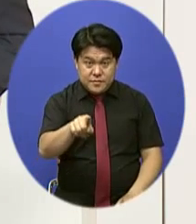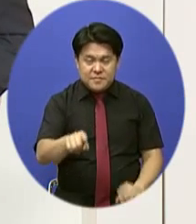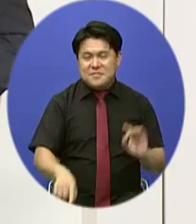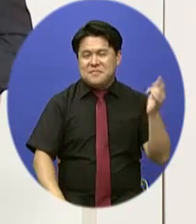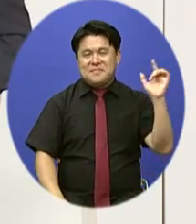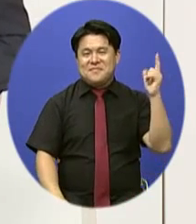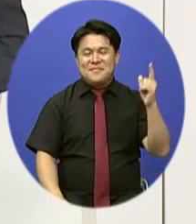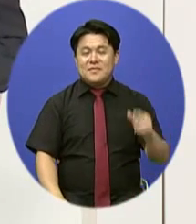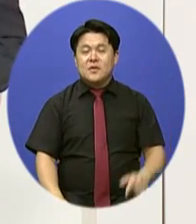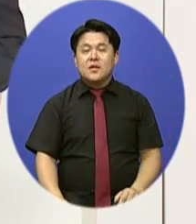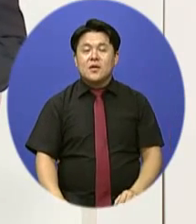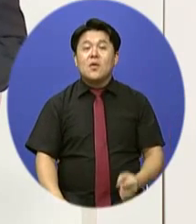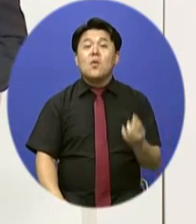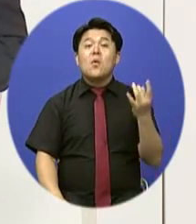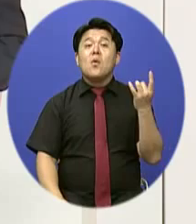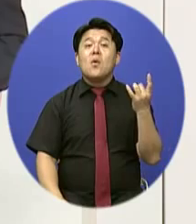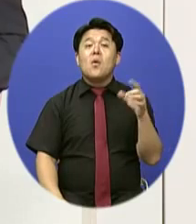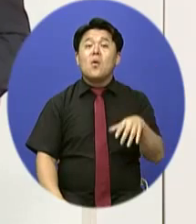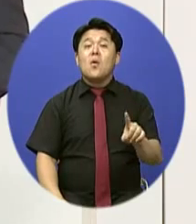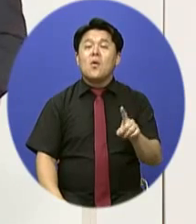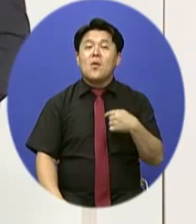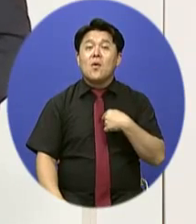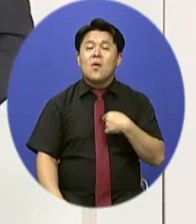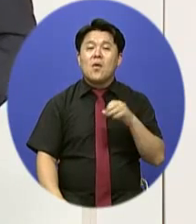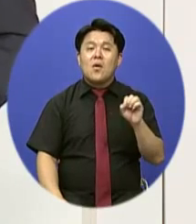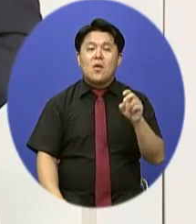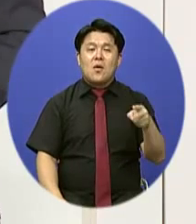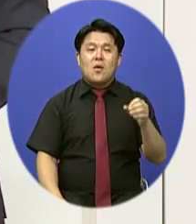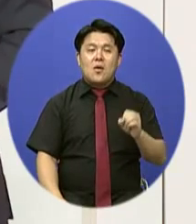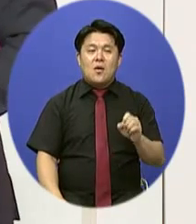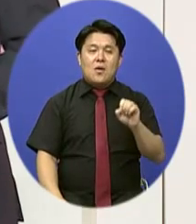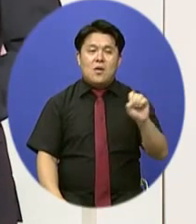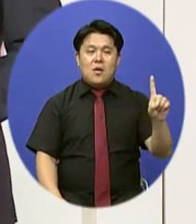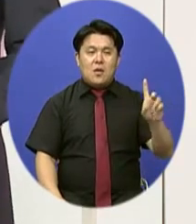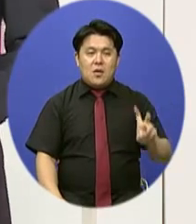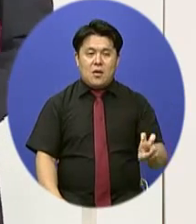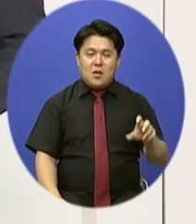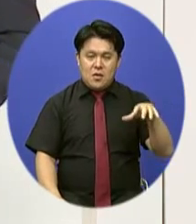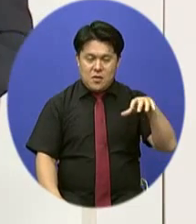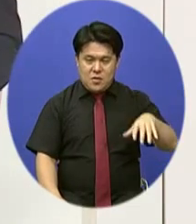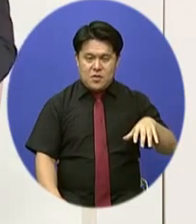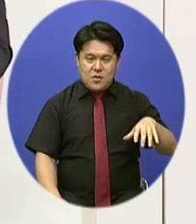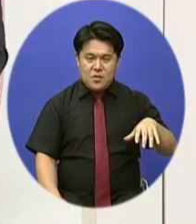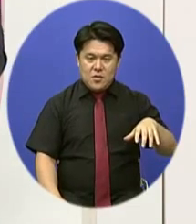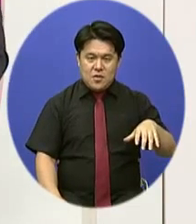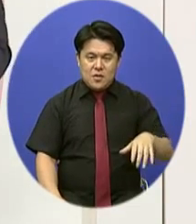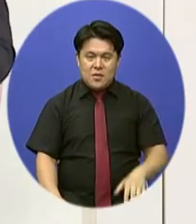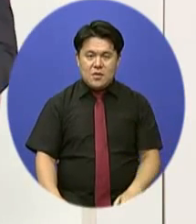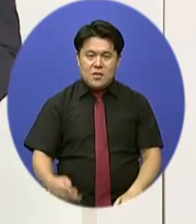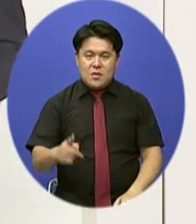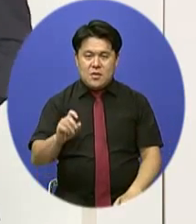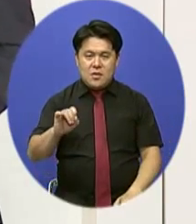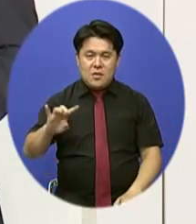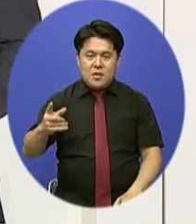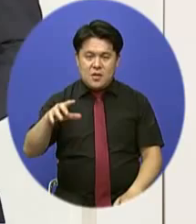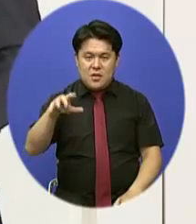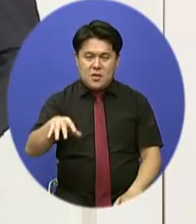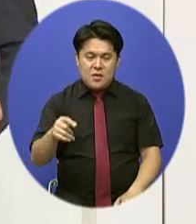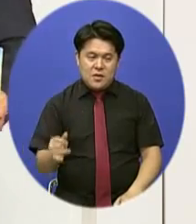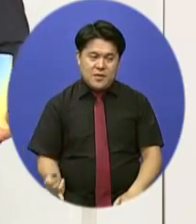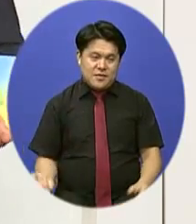아니요. 어디세요? 영암, 강진. 영암. 강진에서 영암으로 시집 갔어. 달이